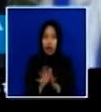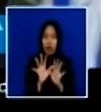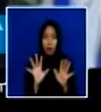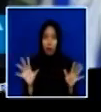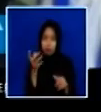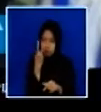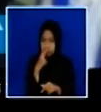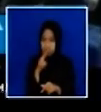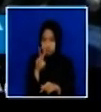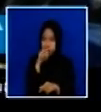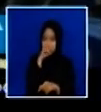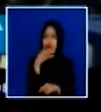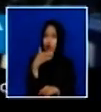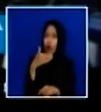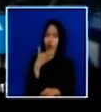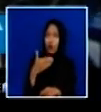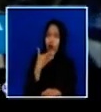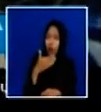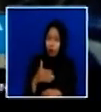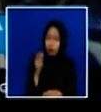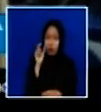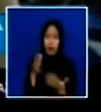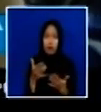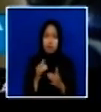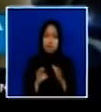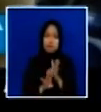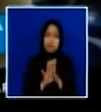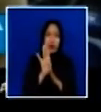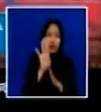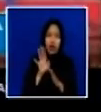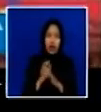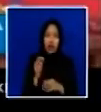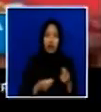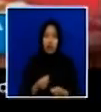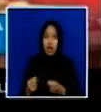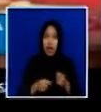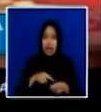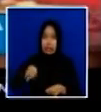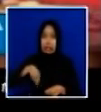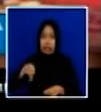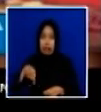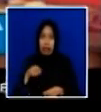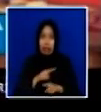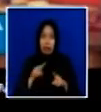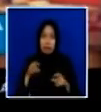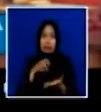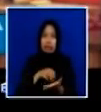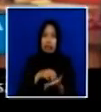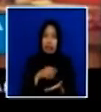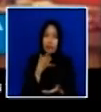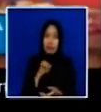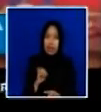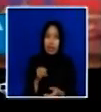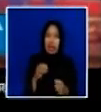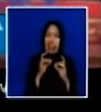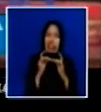berbisnis online untuk memajukan badan usaha milik desa setempat namun di desa widoro ini masih terkendala sarana internet